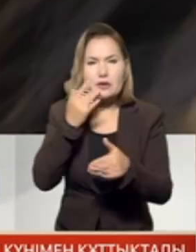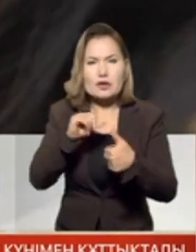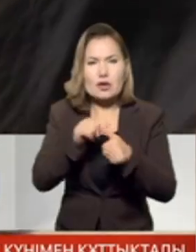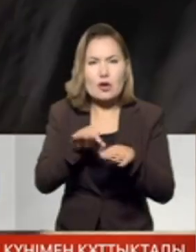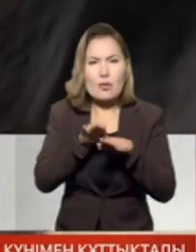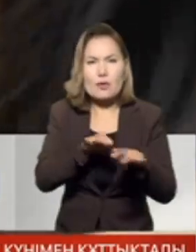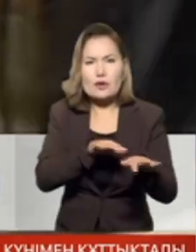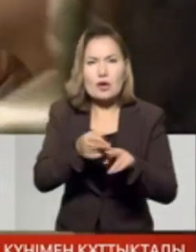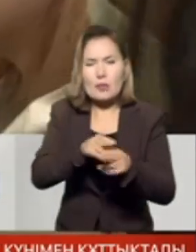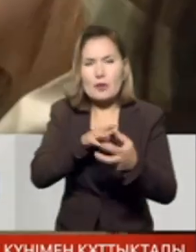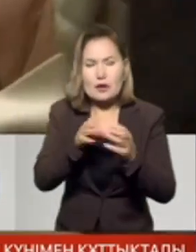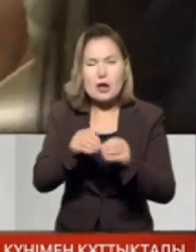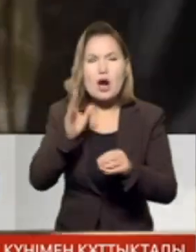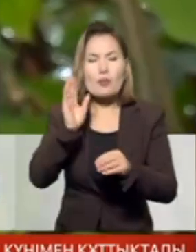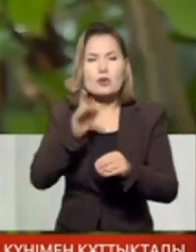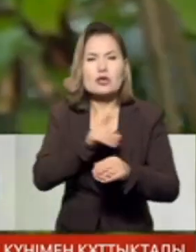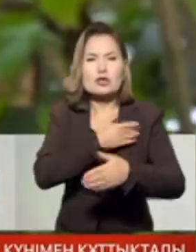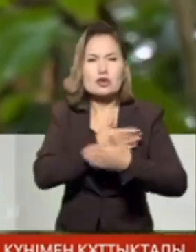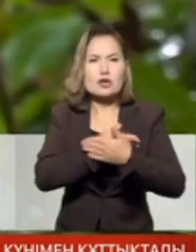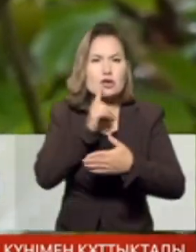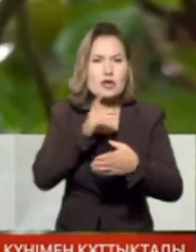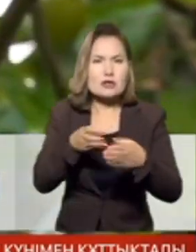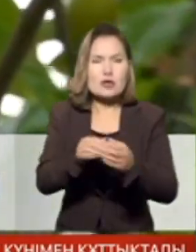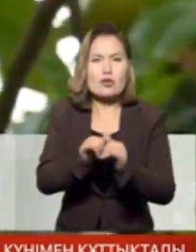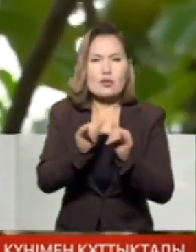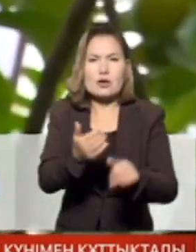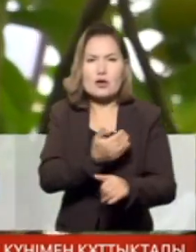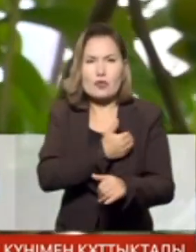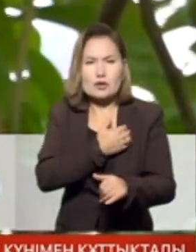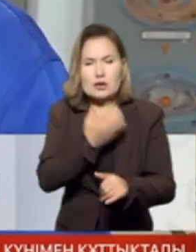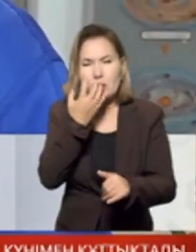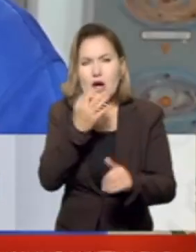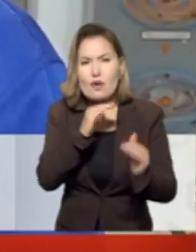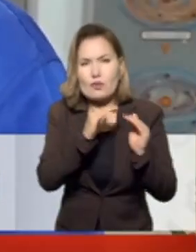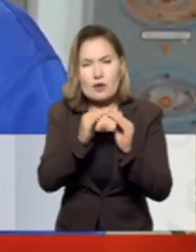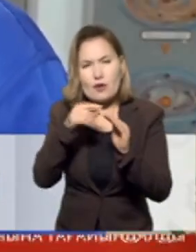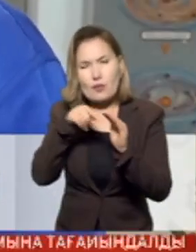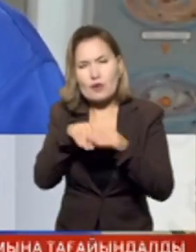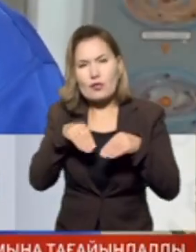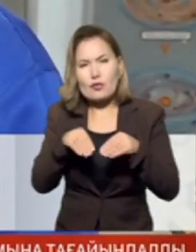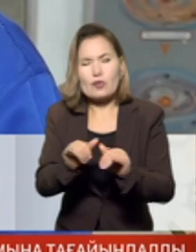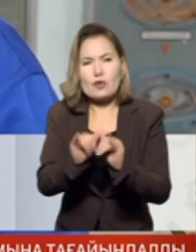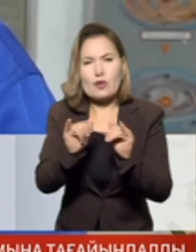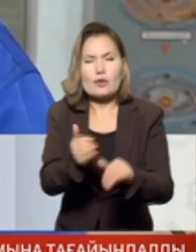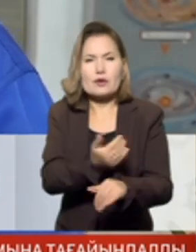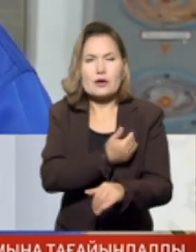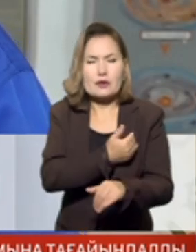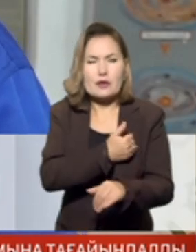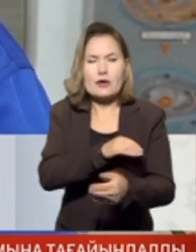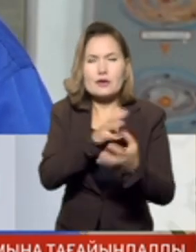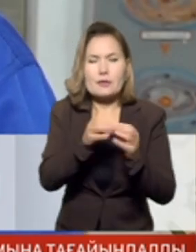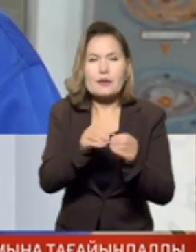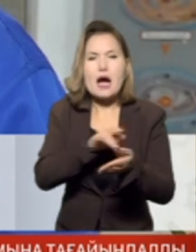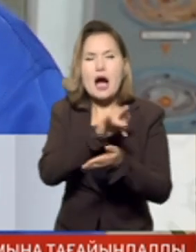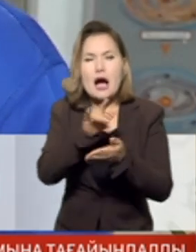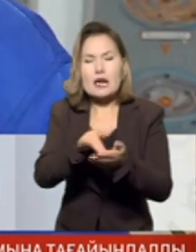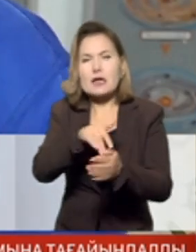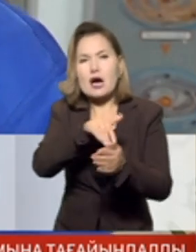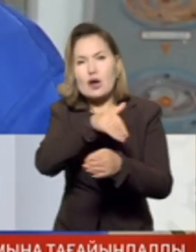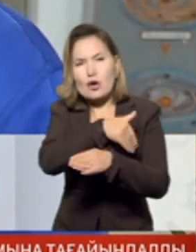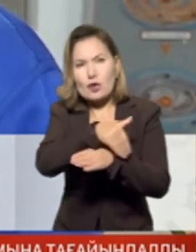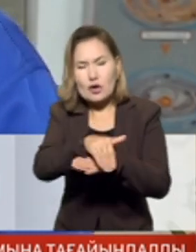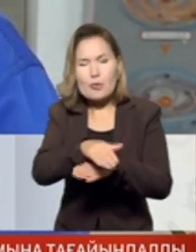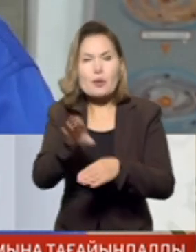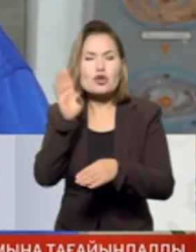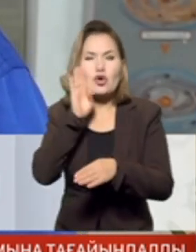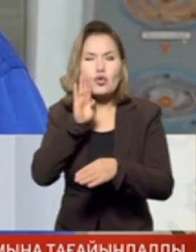келеді. Бірақ бұл аз дейді белсенділер. Мы проводим мероприятия. Біз тек қана қала көшелері мен өзен жағасын